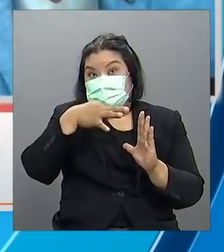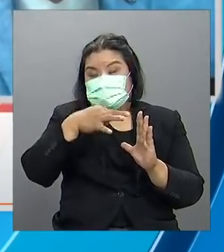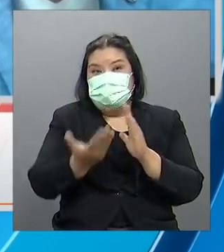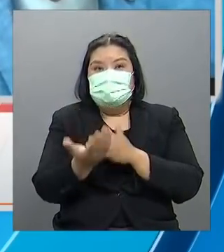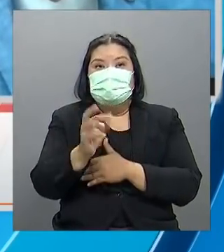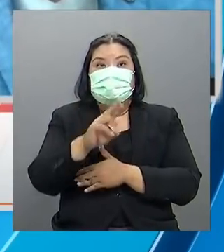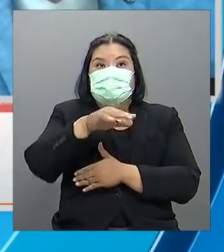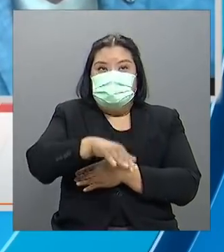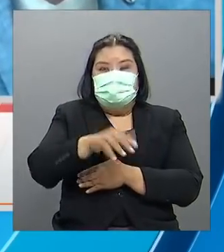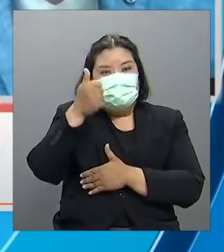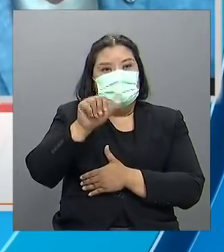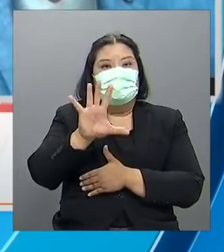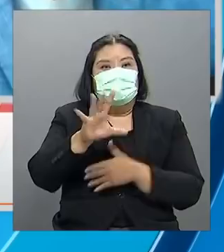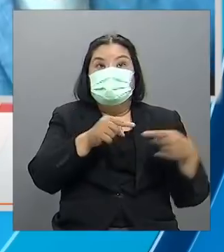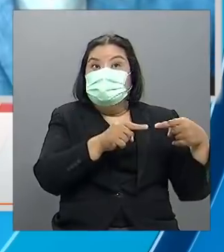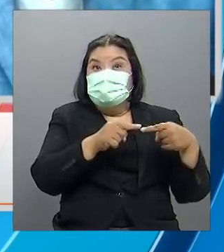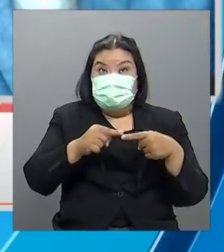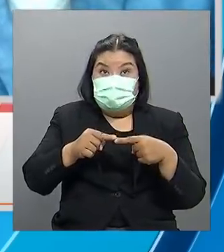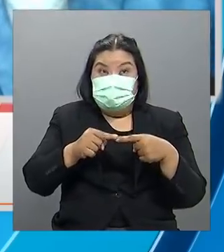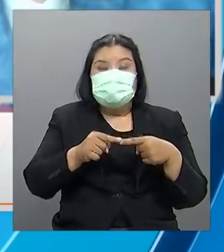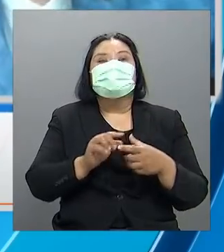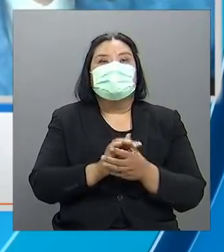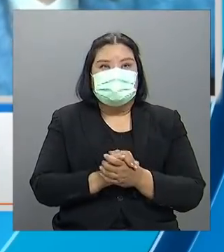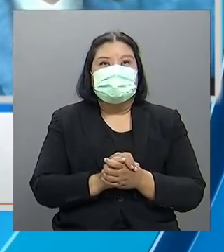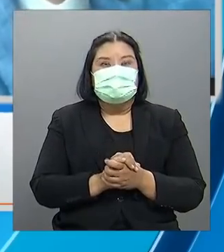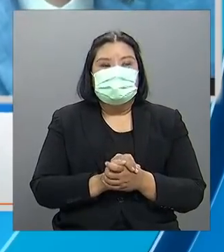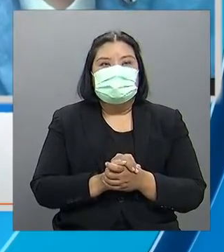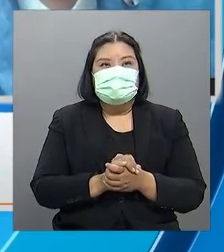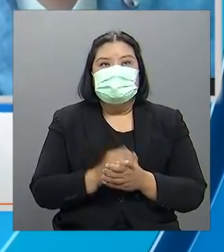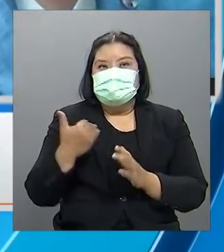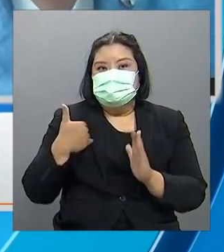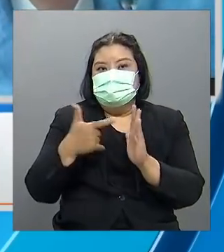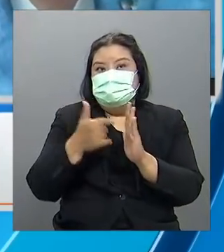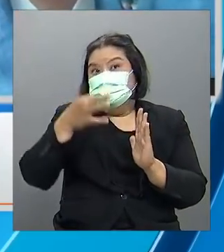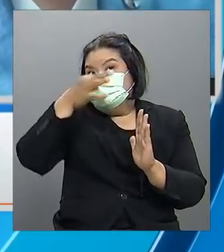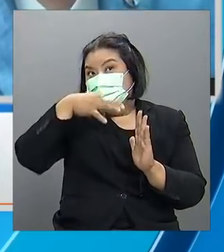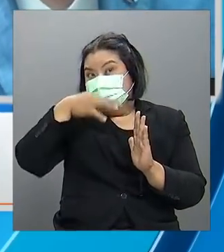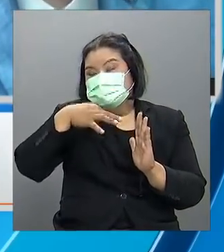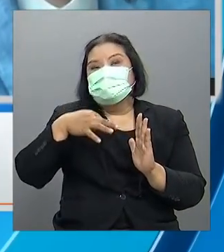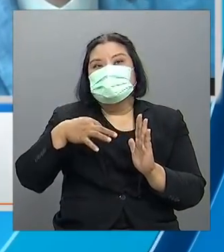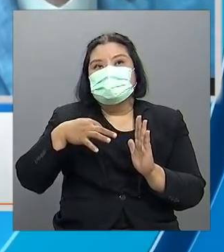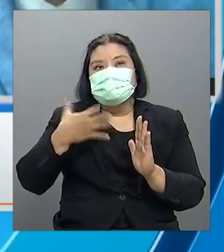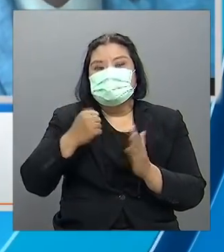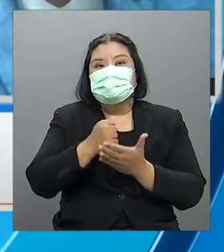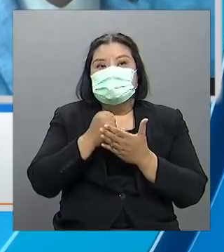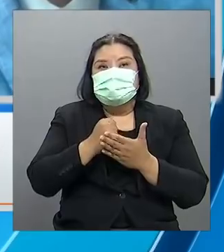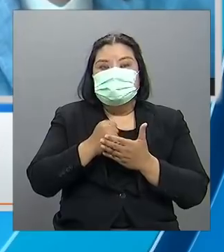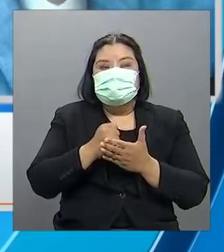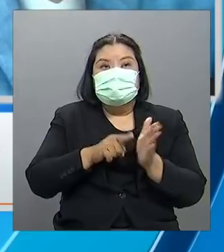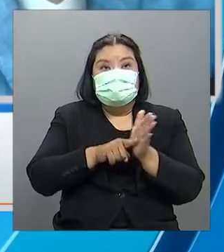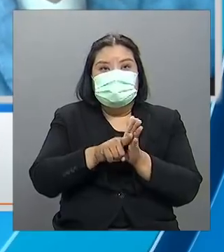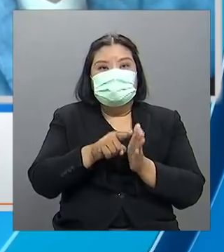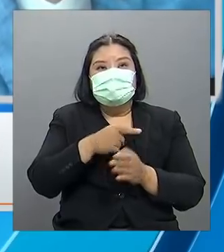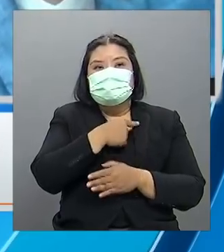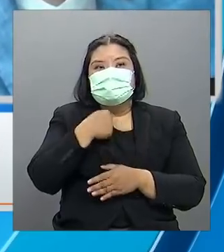5วันอย่างเงี้ยค่ะเราก็มีเป็นยาที่เหมือนในกลุ่มบำบัดอาการนะคะรักษาอาการให้ดีขึ้น